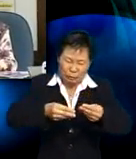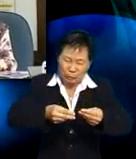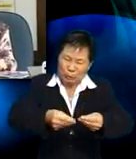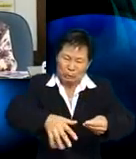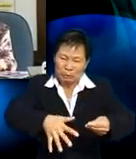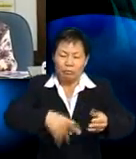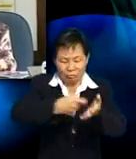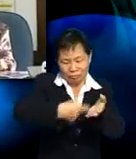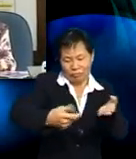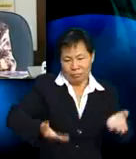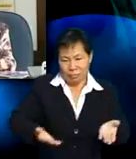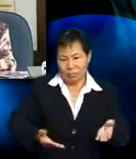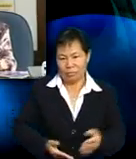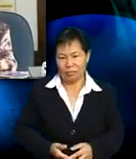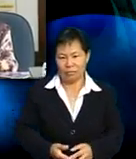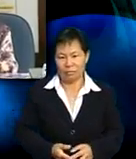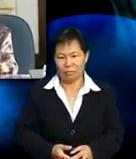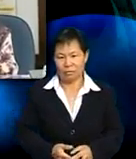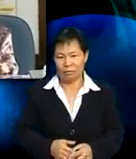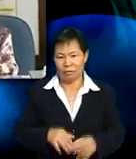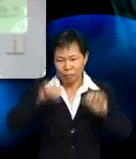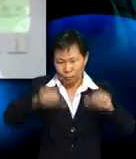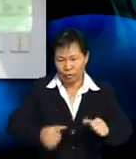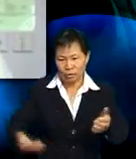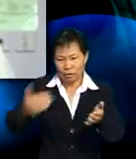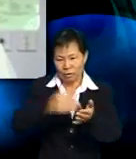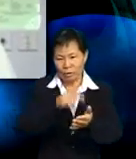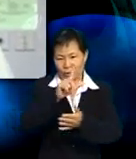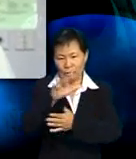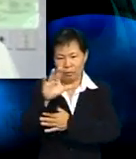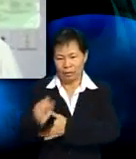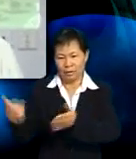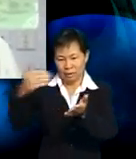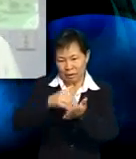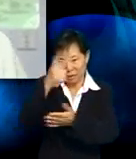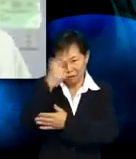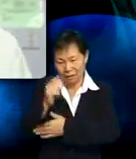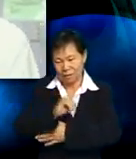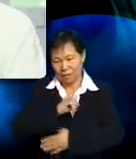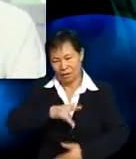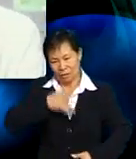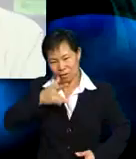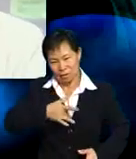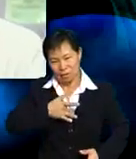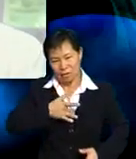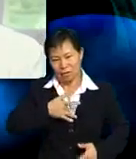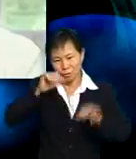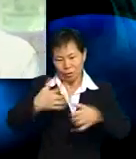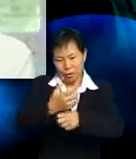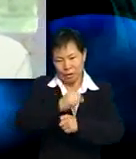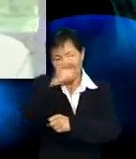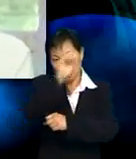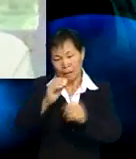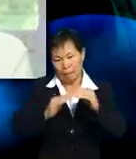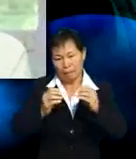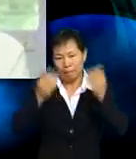boleh turunkan datang di sini. Cikgu, setelah itu boleh saya mengulangi LBS sekali lagi? Kerana saya rasa saya boleh dapat kemakan